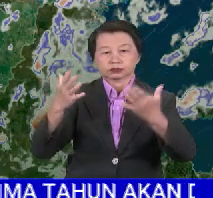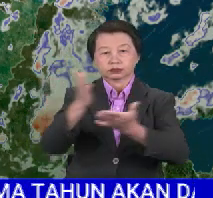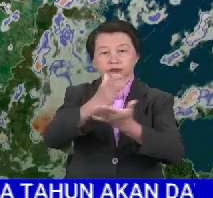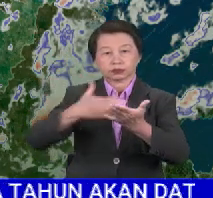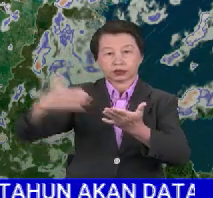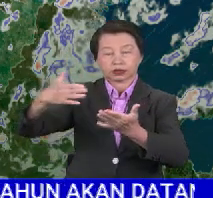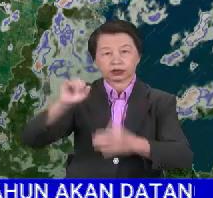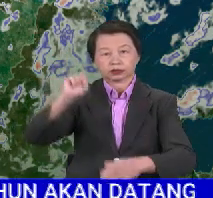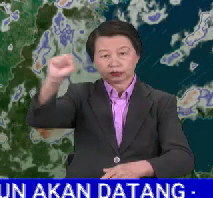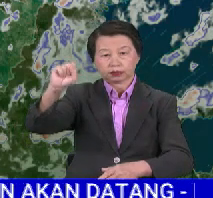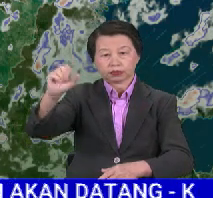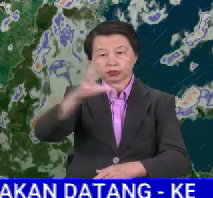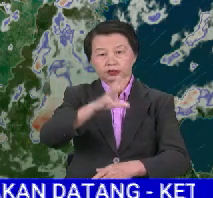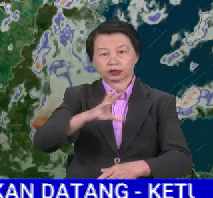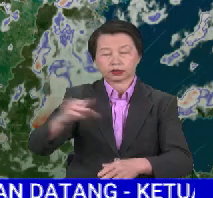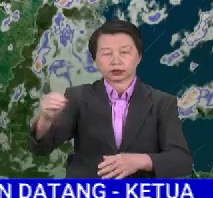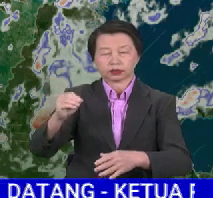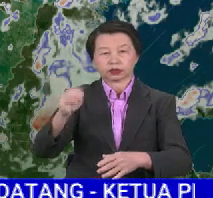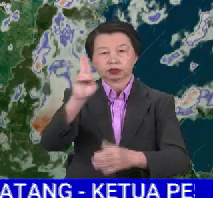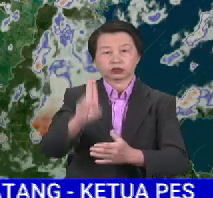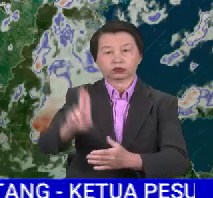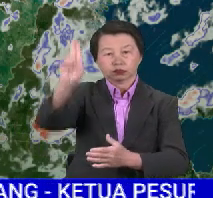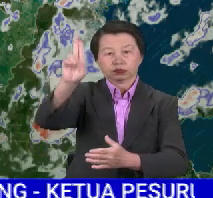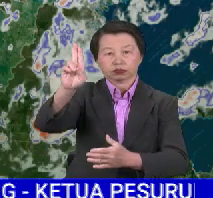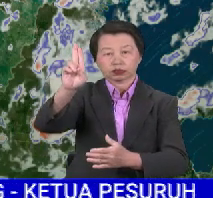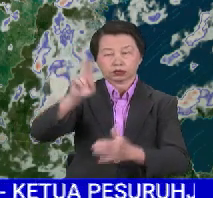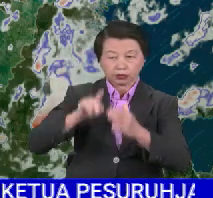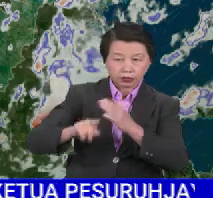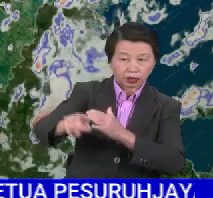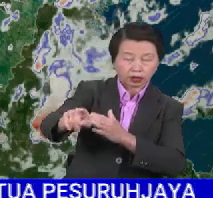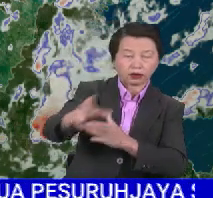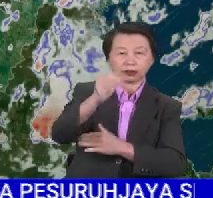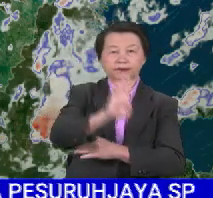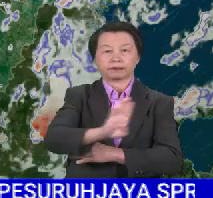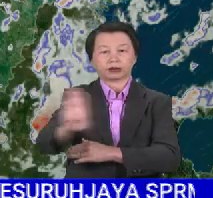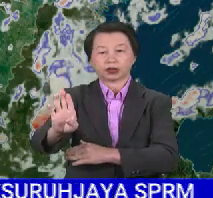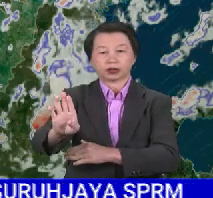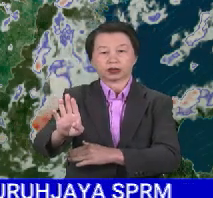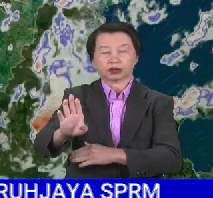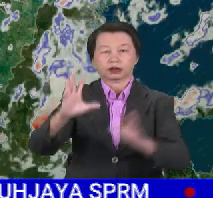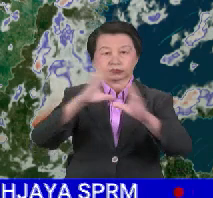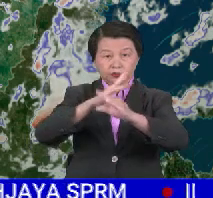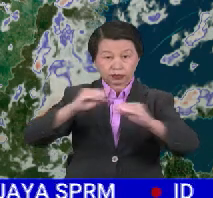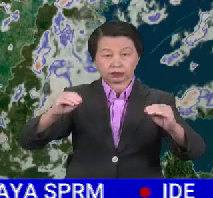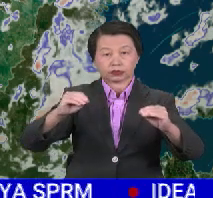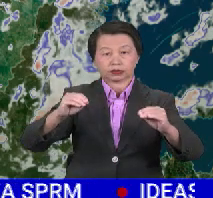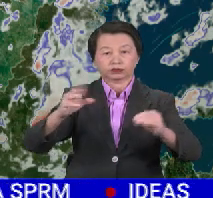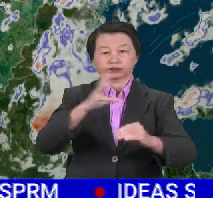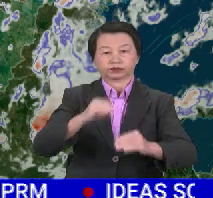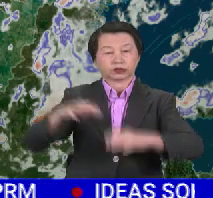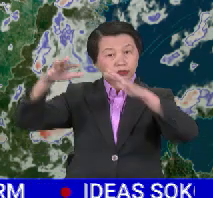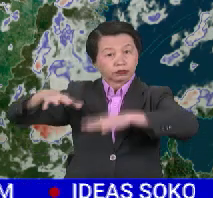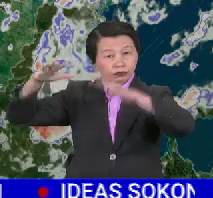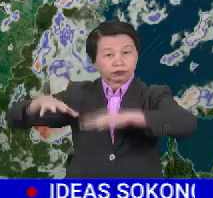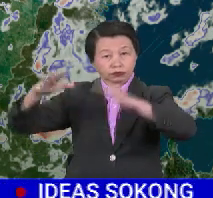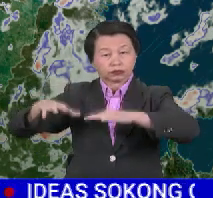bahagian di negeri Sabah, juga melibatkan bahagian utara, pedalaman dan juga barat di negeri Sarawak. Dan keadaan hujan